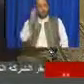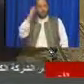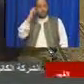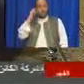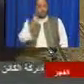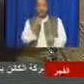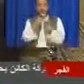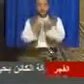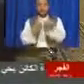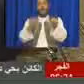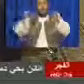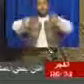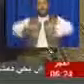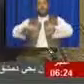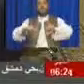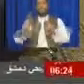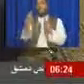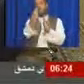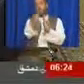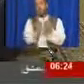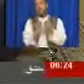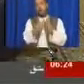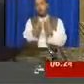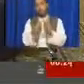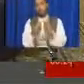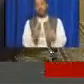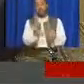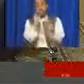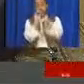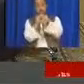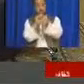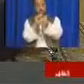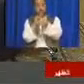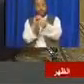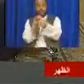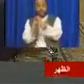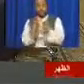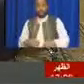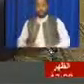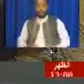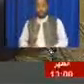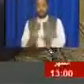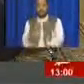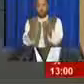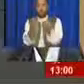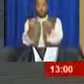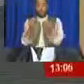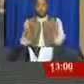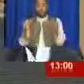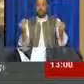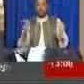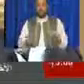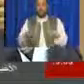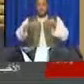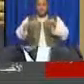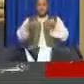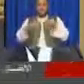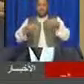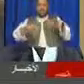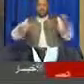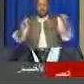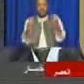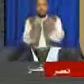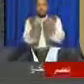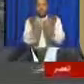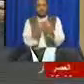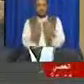فئه لا يعجبها فعل فئه اخرى الان قبل قليل بلغني ان هناك جماعه من زاويه